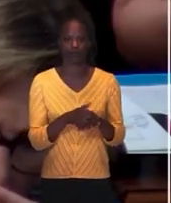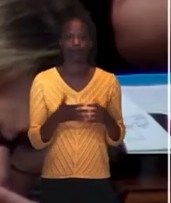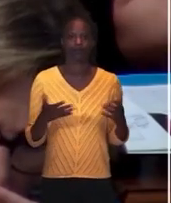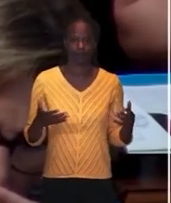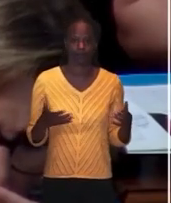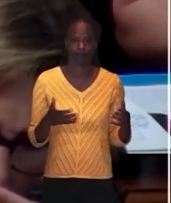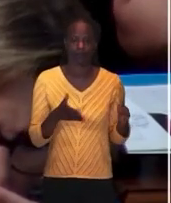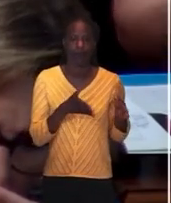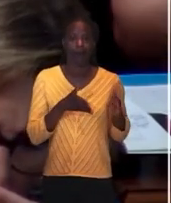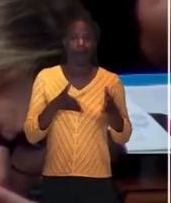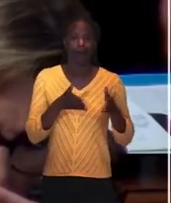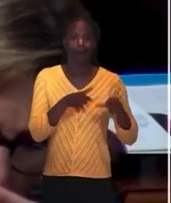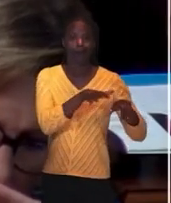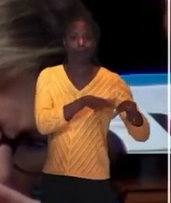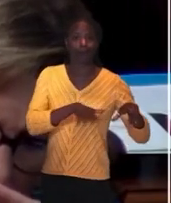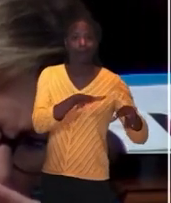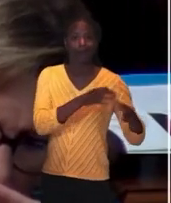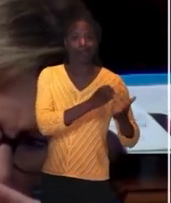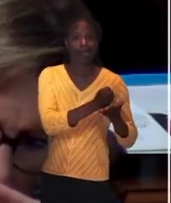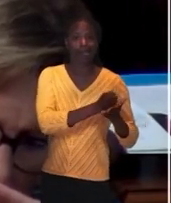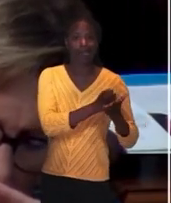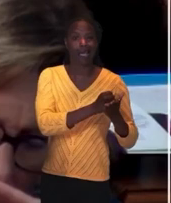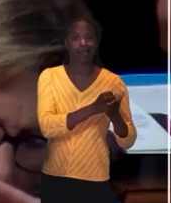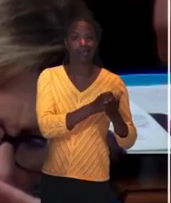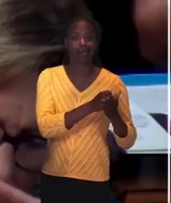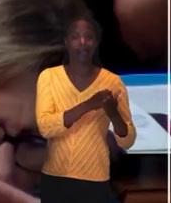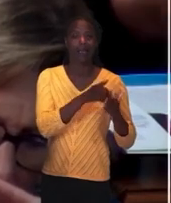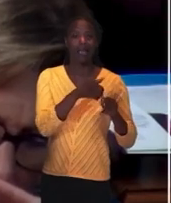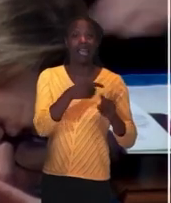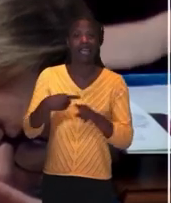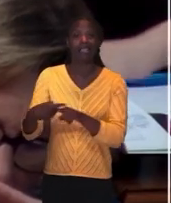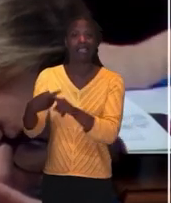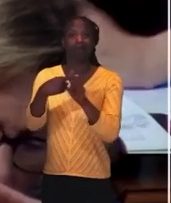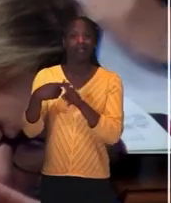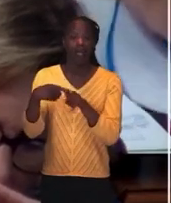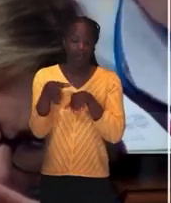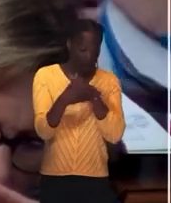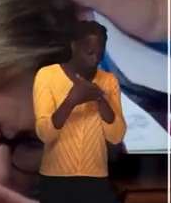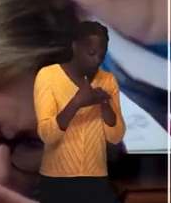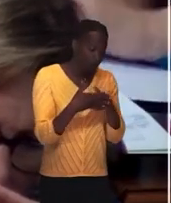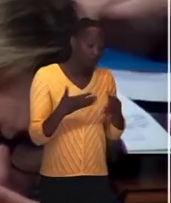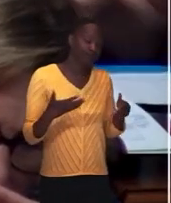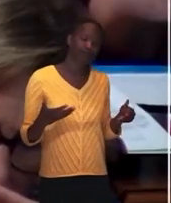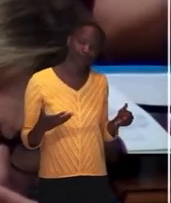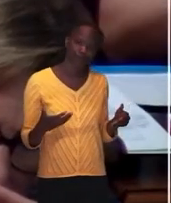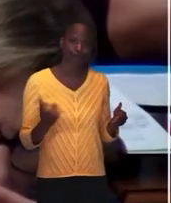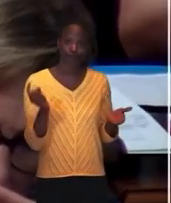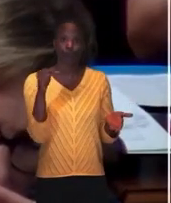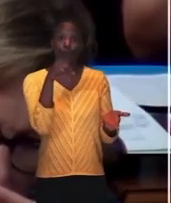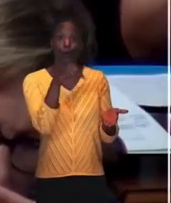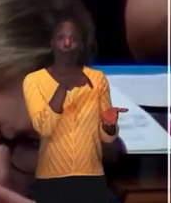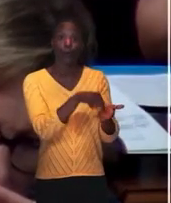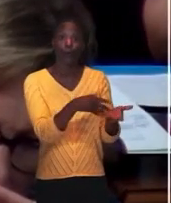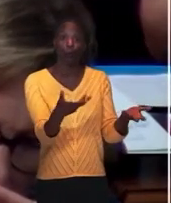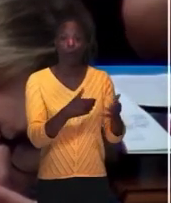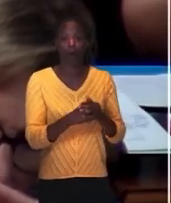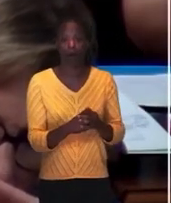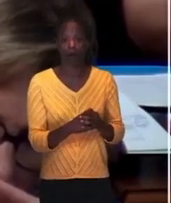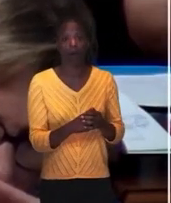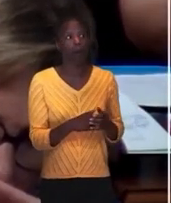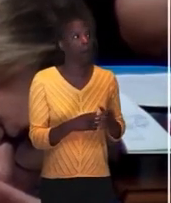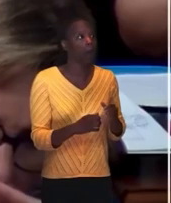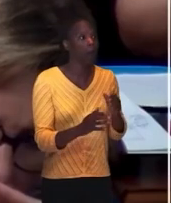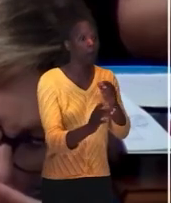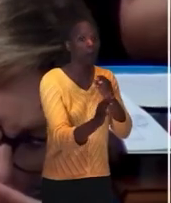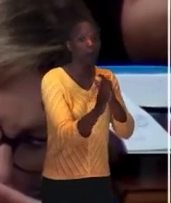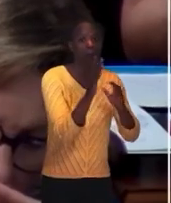dire ? Le lieu d'abord, c'était sans doute pas le plus dynamique et le plus emblématique. De la pelouse, peut-être quelques arbres, une bande cyclable plus